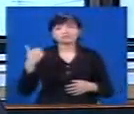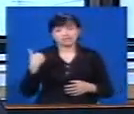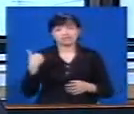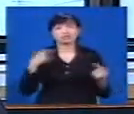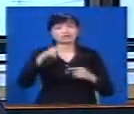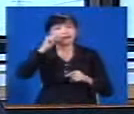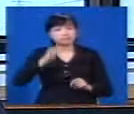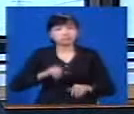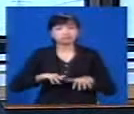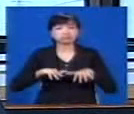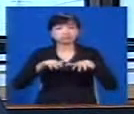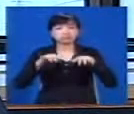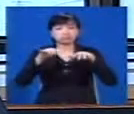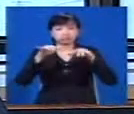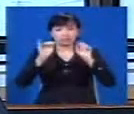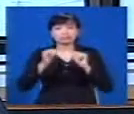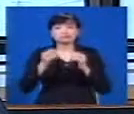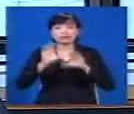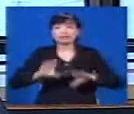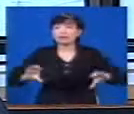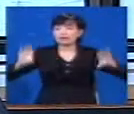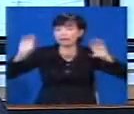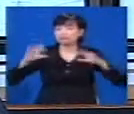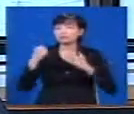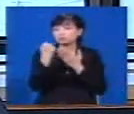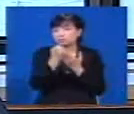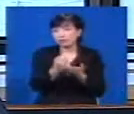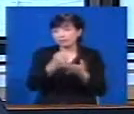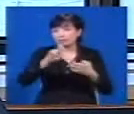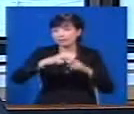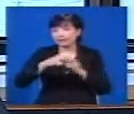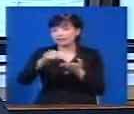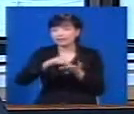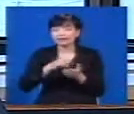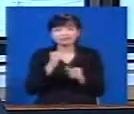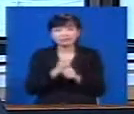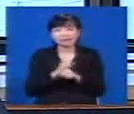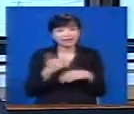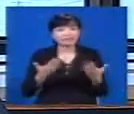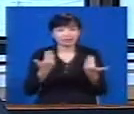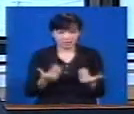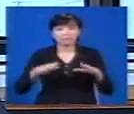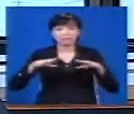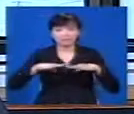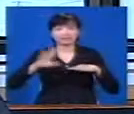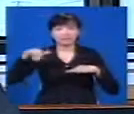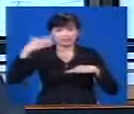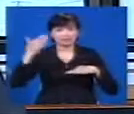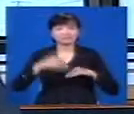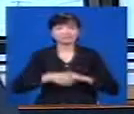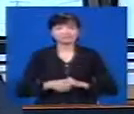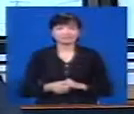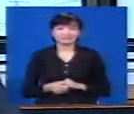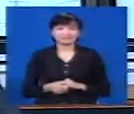ากน้ำท่วมที่เกิดขึ้นในทางของรัฐบาลจะช่วยเหลือและแก้ปัญหาเรื่องนี้อย่างไรเดี๋ยวพักกันสักครู่ช่วงหน้าพูดคุยกันต่